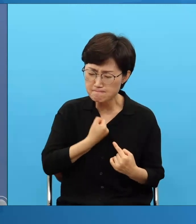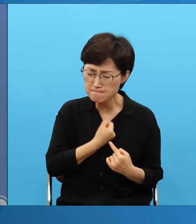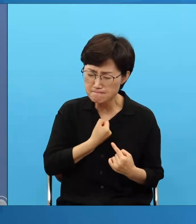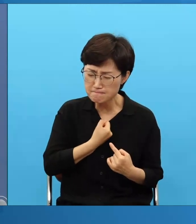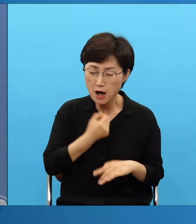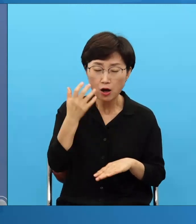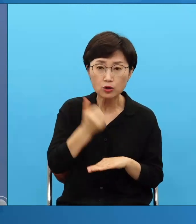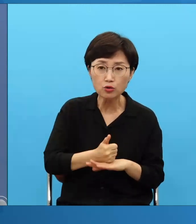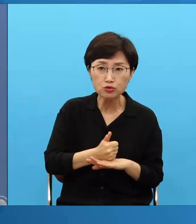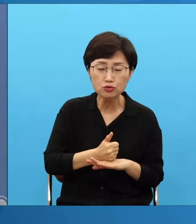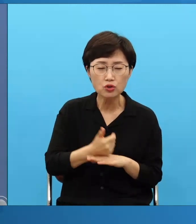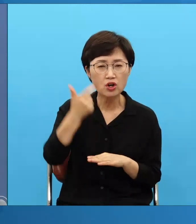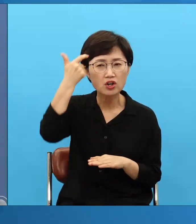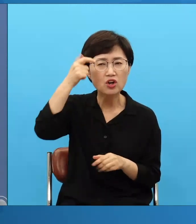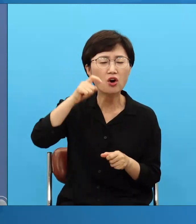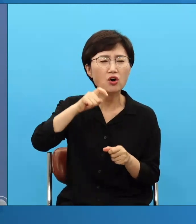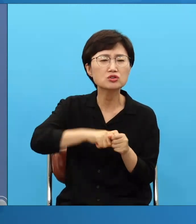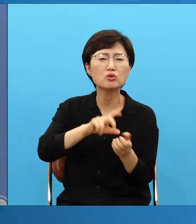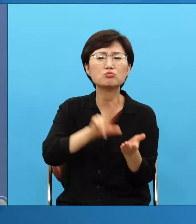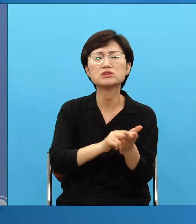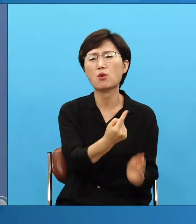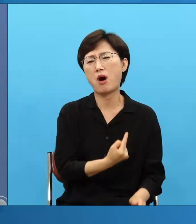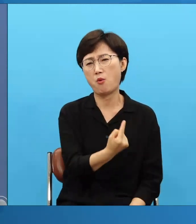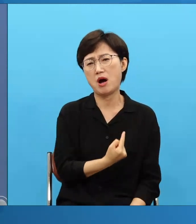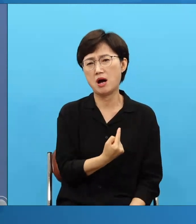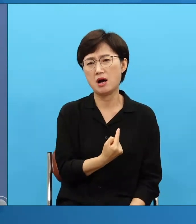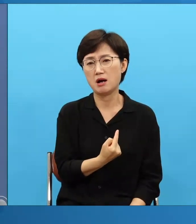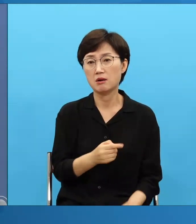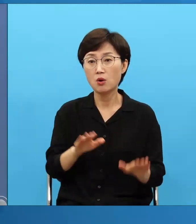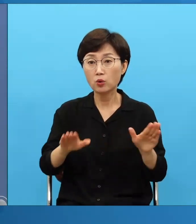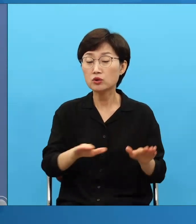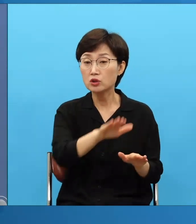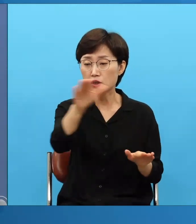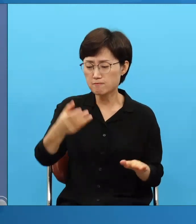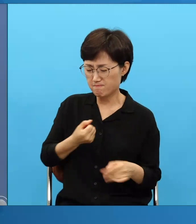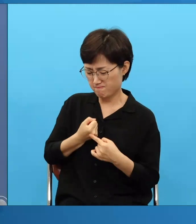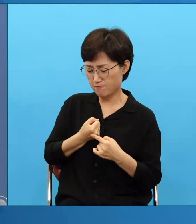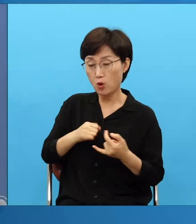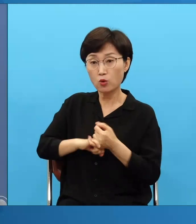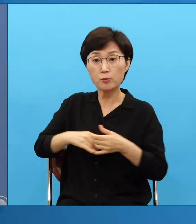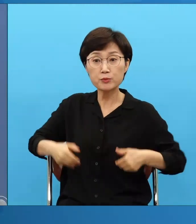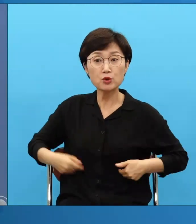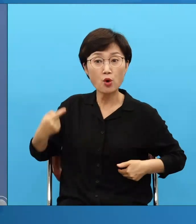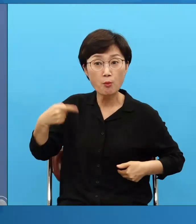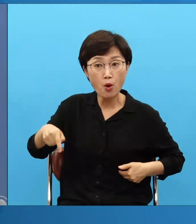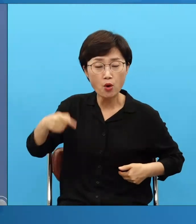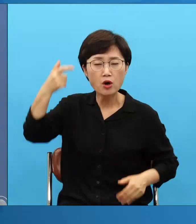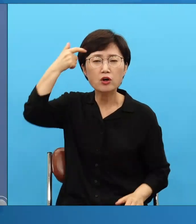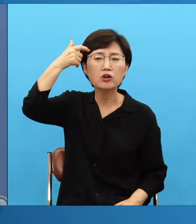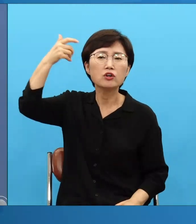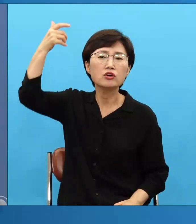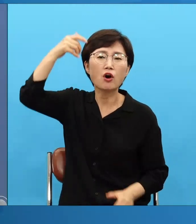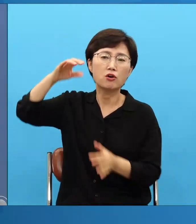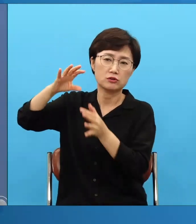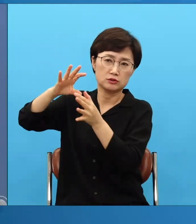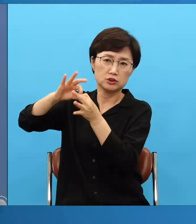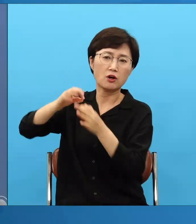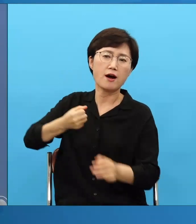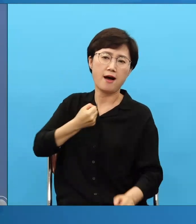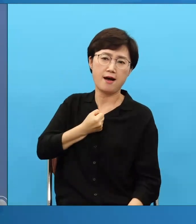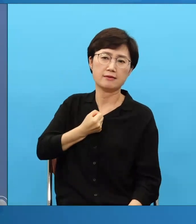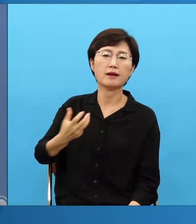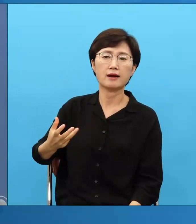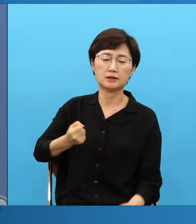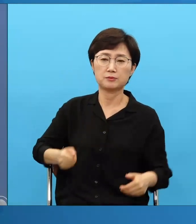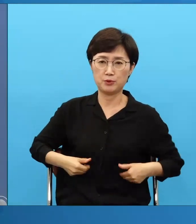영적인 한을 가져야 되겠습니다. Now, you need to have this passion in your heart that really reaches that spiritual realm. 복음이